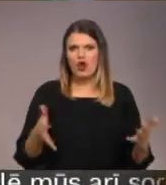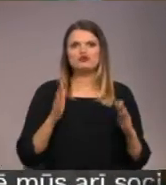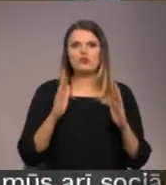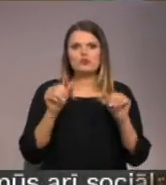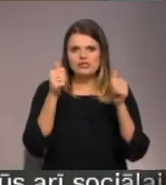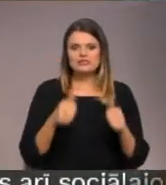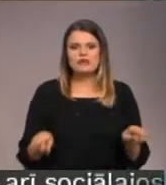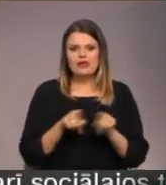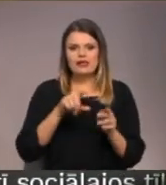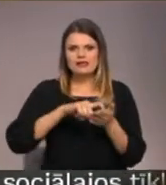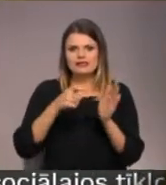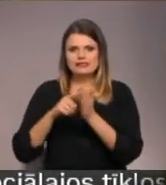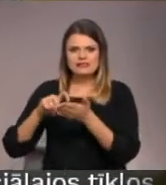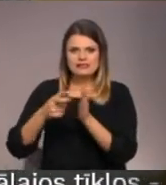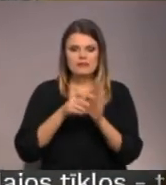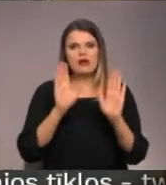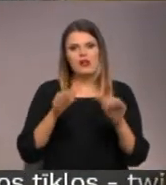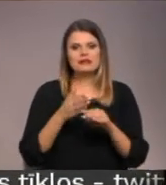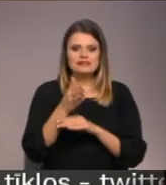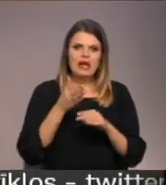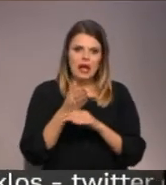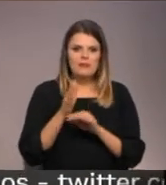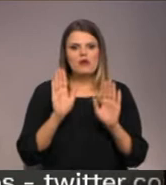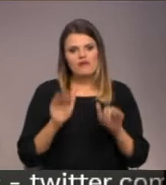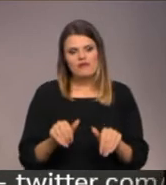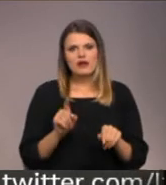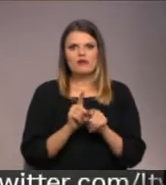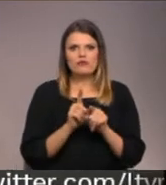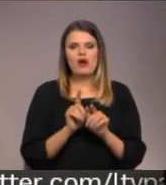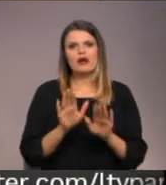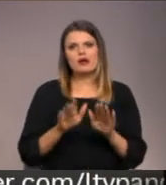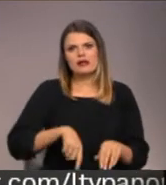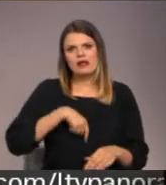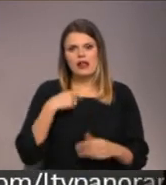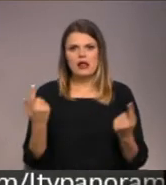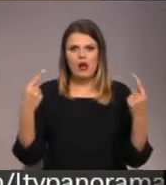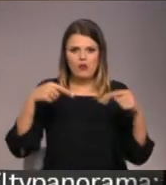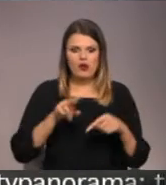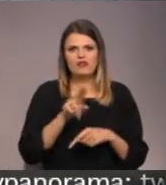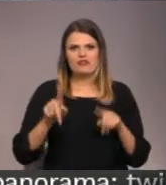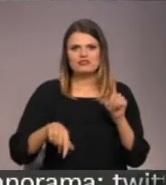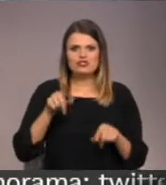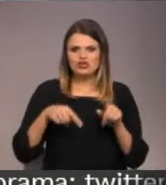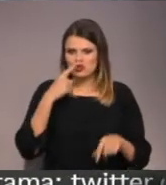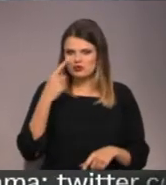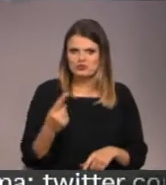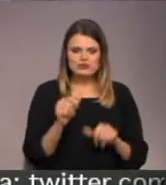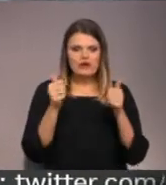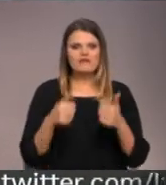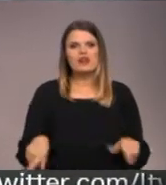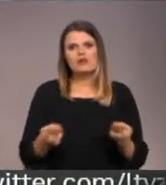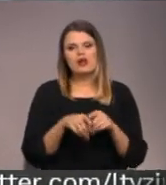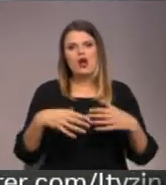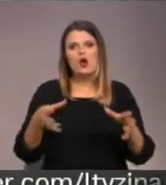tiks veidots arī istabiņas, lai senioru ciemiņi pie viņiem varētu paviesoties ilgāku laiku, ne tikai dažas stundas. Veidot viņu vairāk tā kā